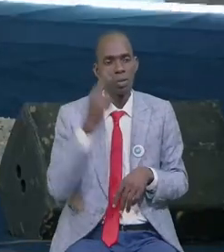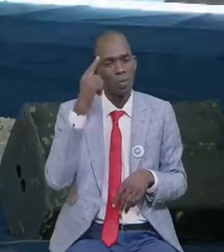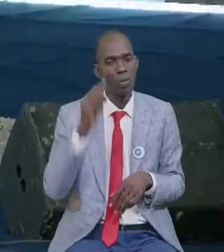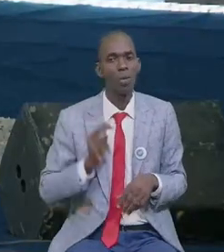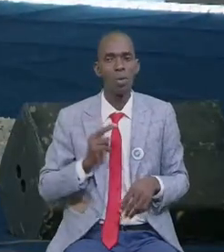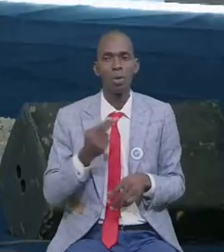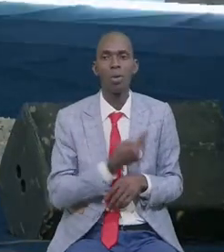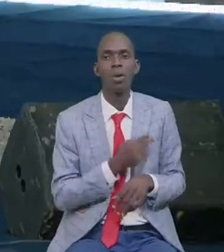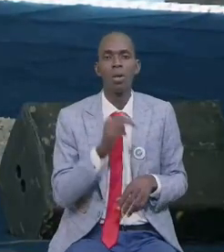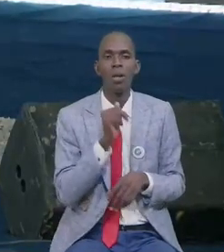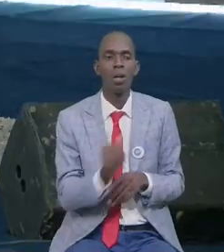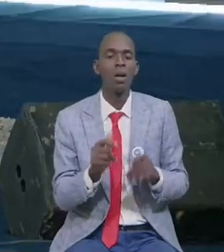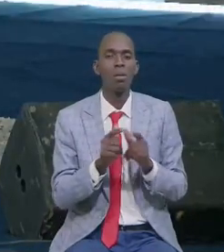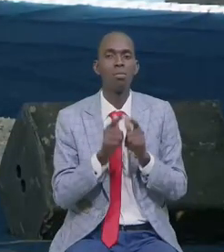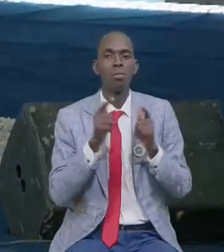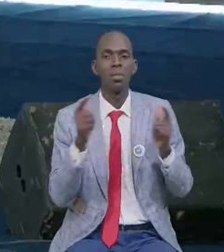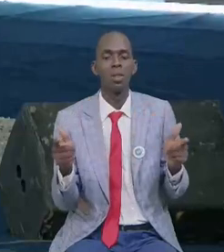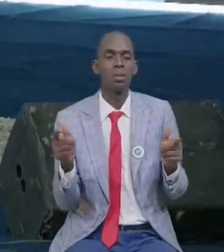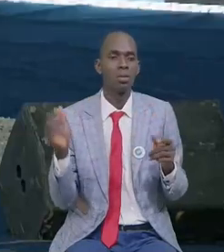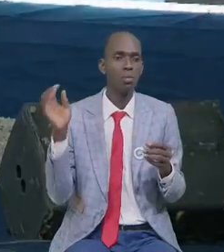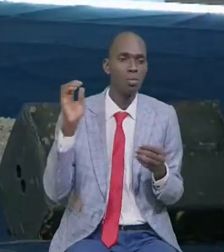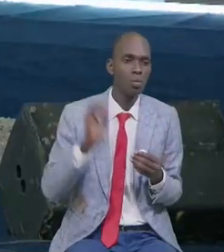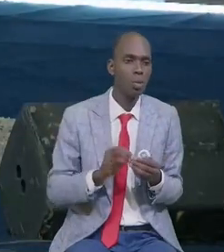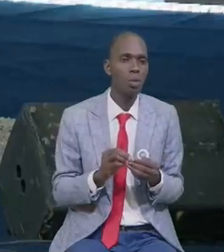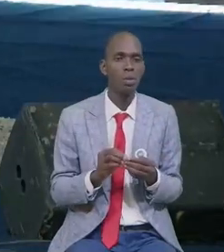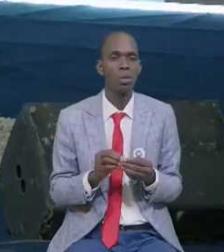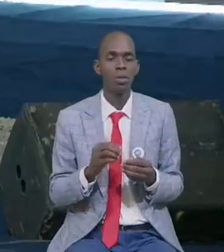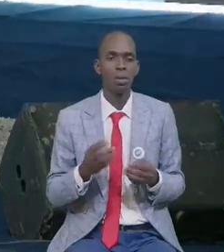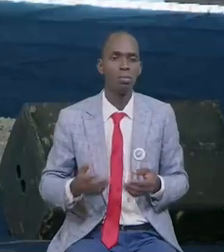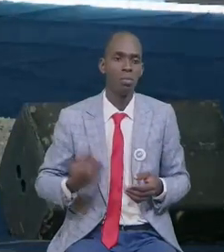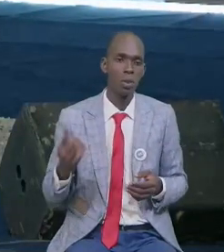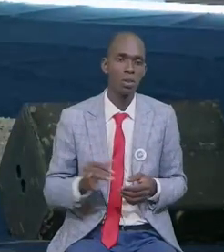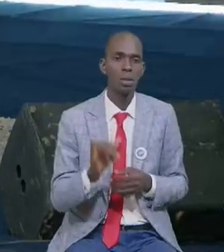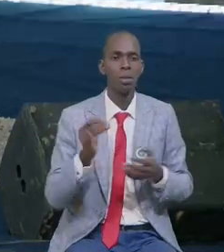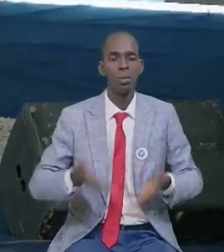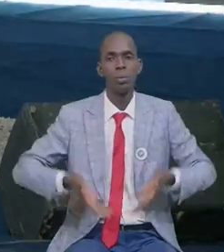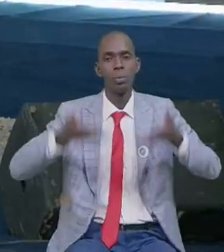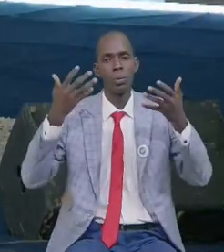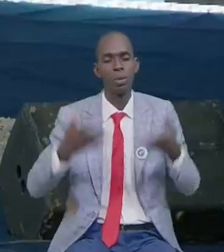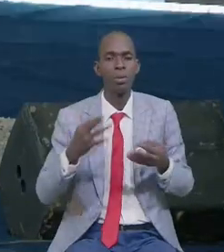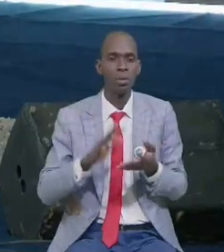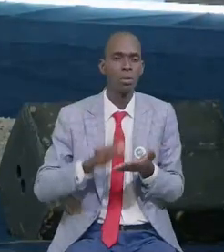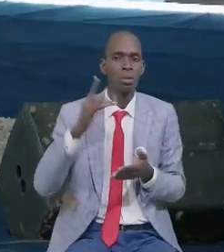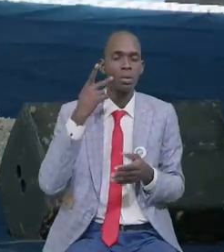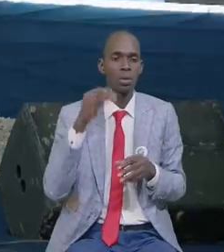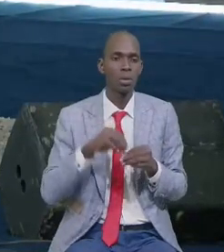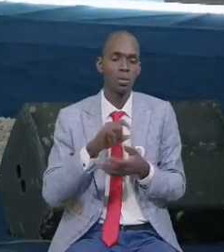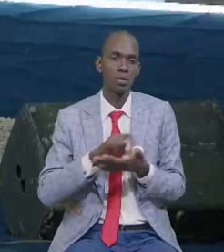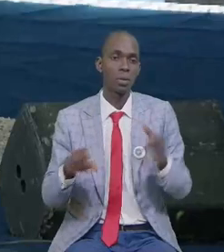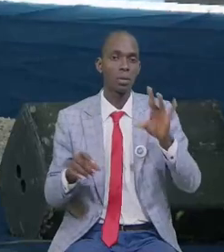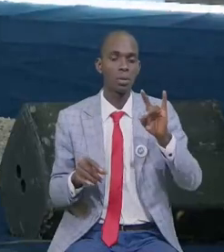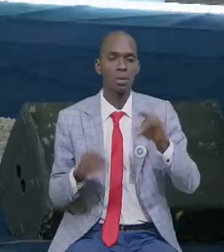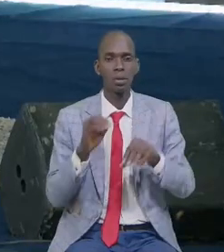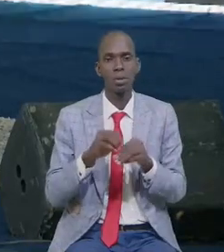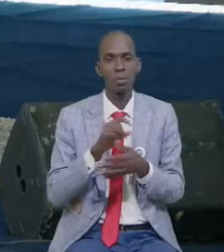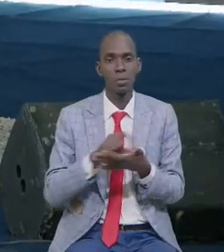produisent pour un moment, au-delà de toute mesure, un poids éternel de gloire. Verset 18,